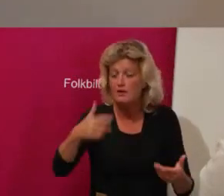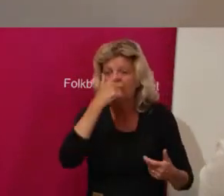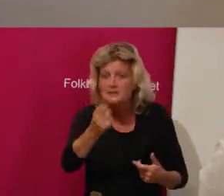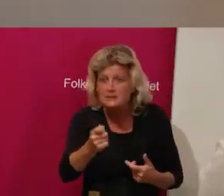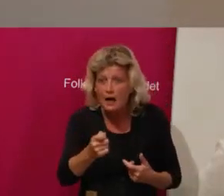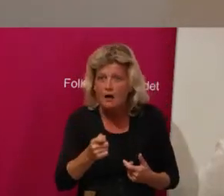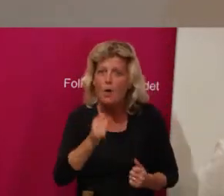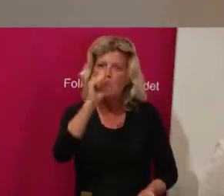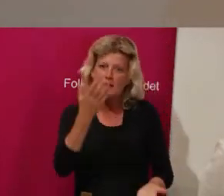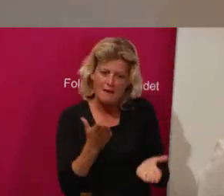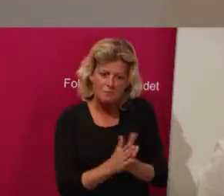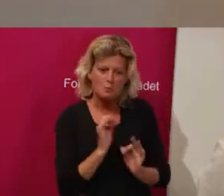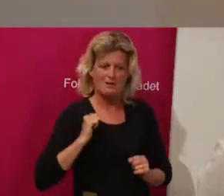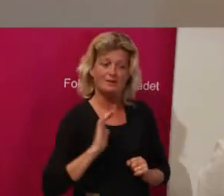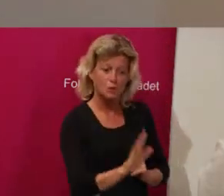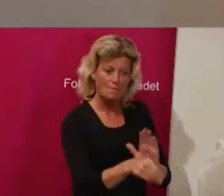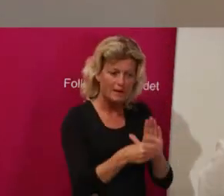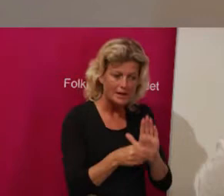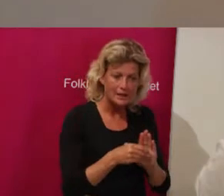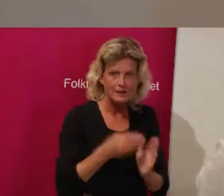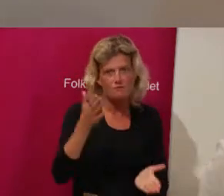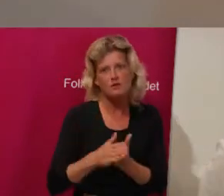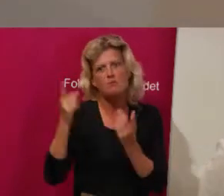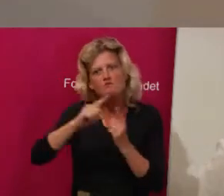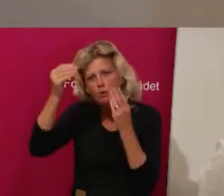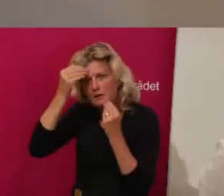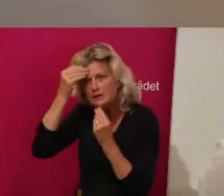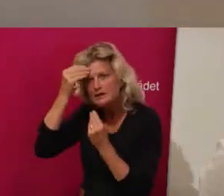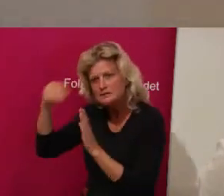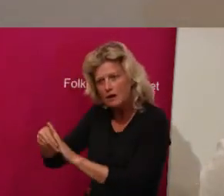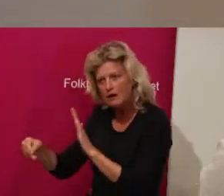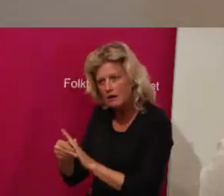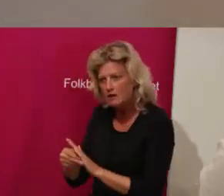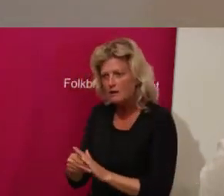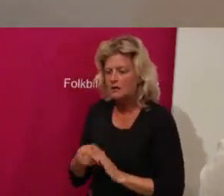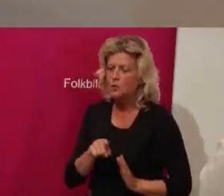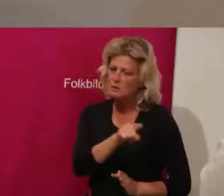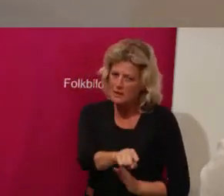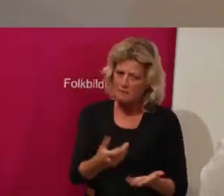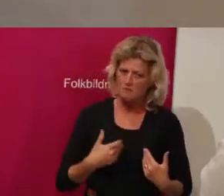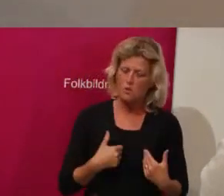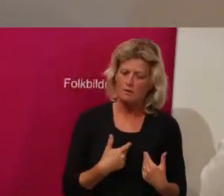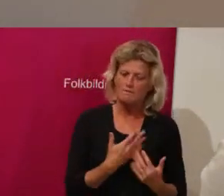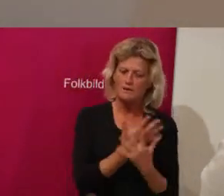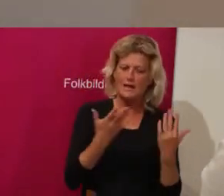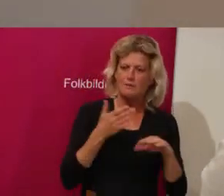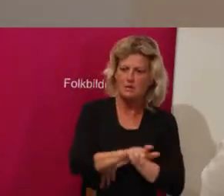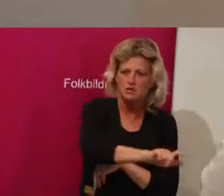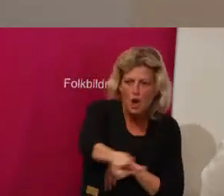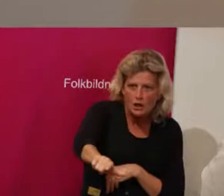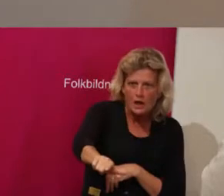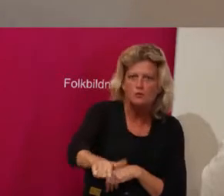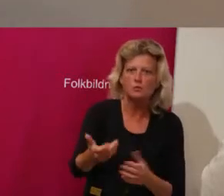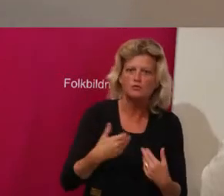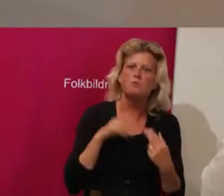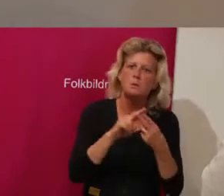fördelas på det här sättet och via folkbildningsanslaget, så tränger de ut i kapillärerna på ett helt annat sätt. Det kommer andra samhällsgrupper till